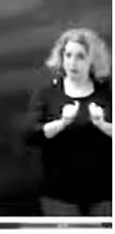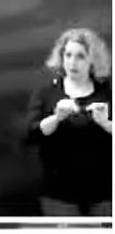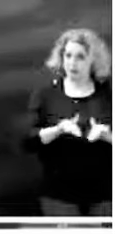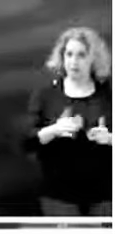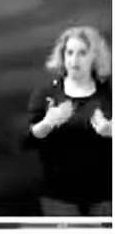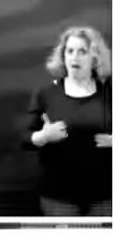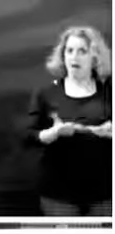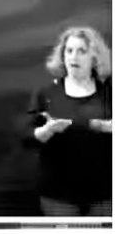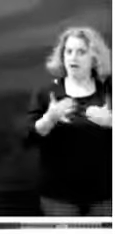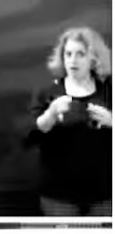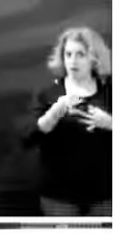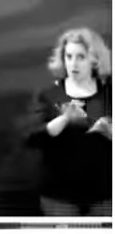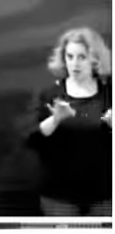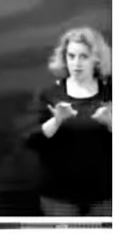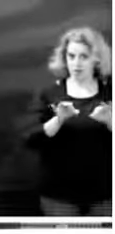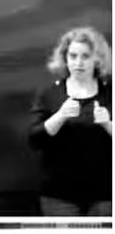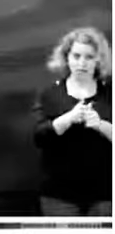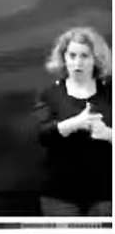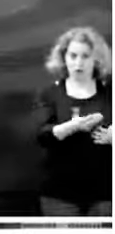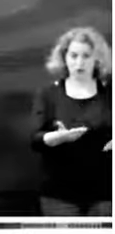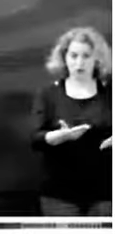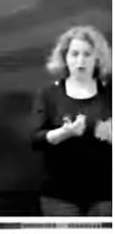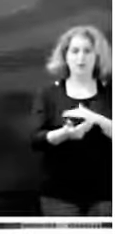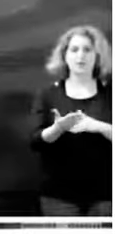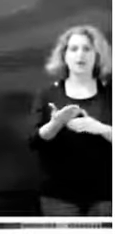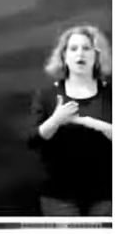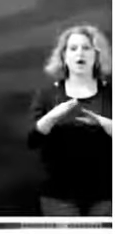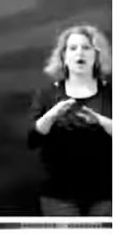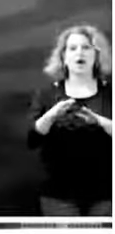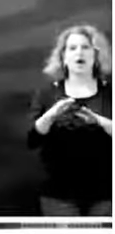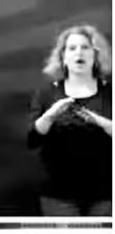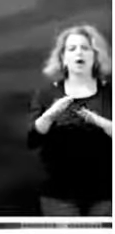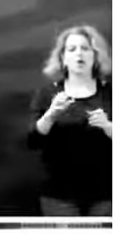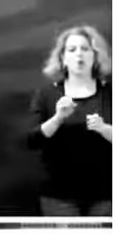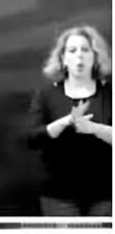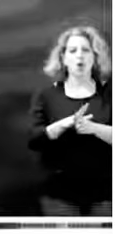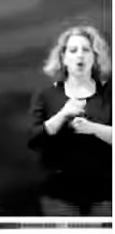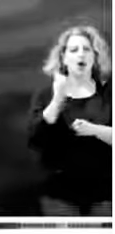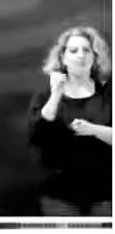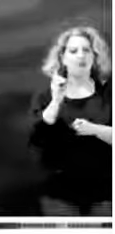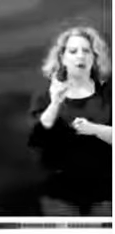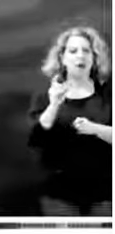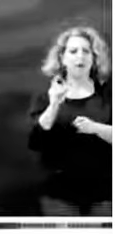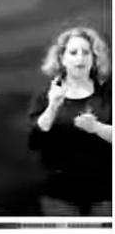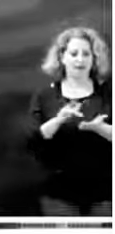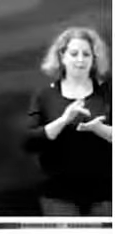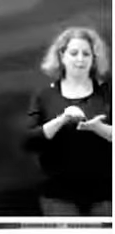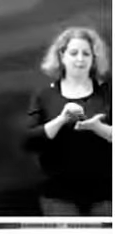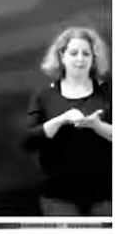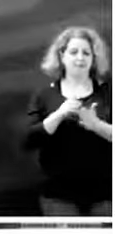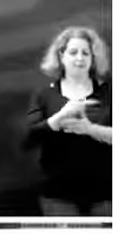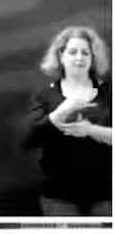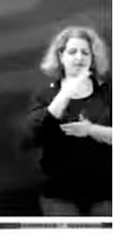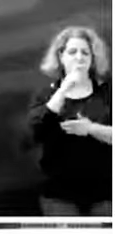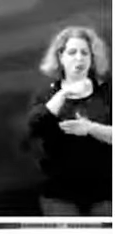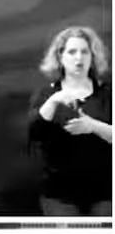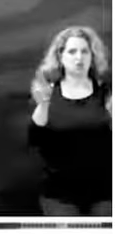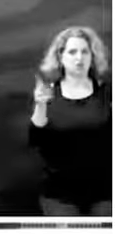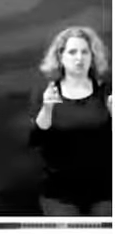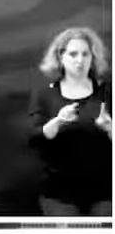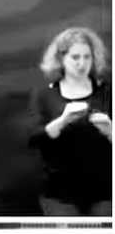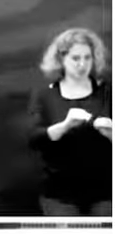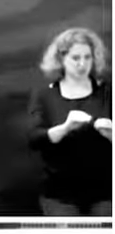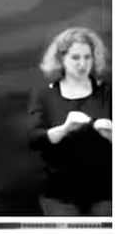die akzeptanz der koran app ist glaube ich deutlich gesunken und sie bleibt auf jeden fall unter ihren möglichkeiten